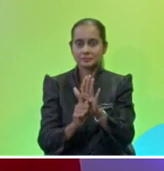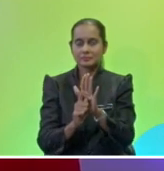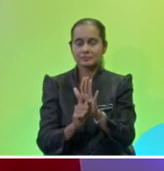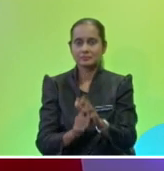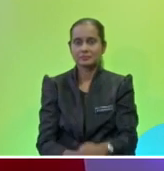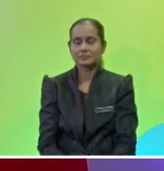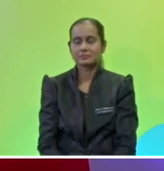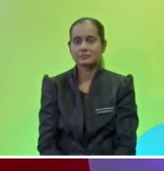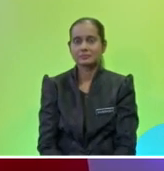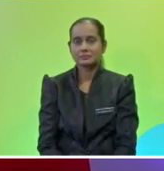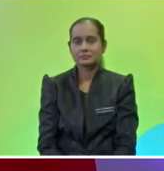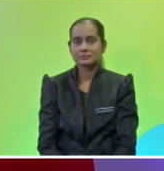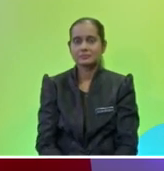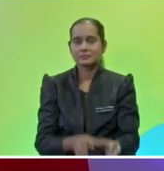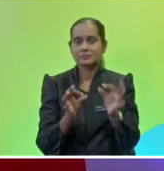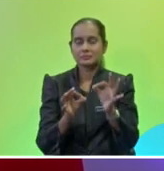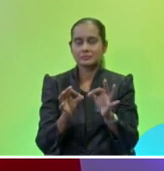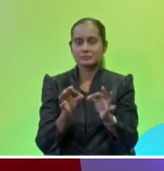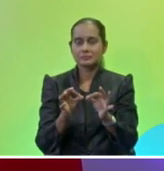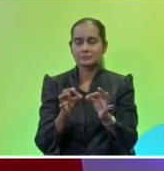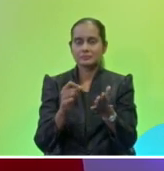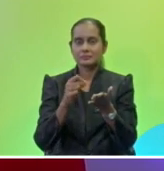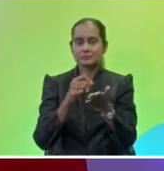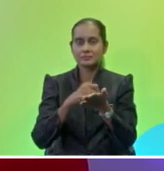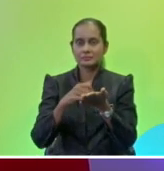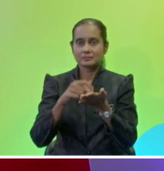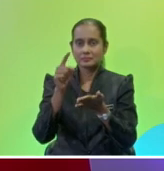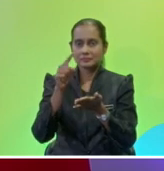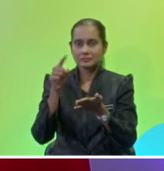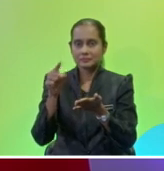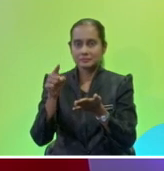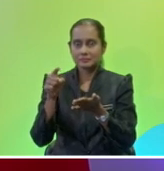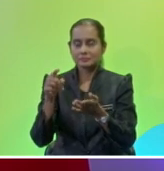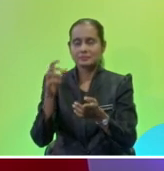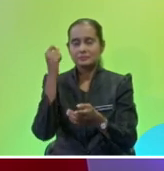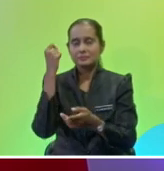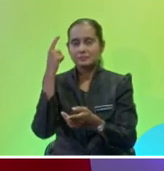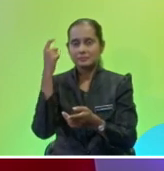sama dengan ini Kita paham lah itulah jumlah ya 11